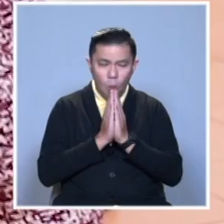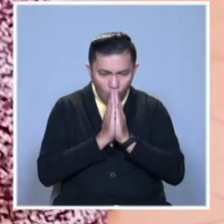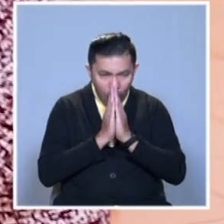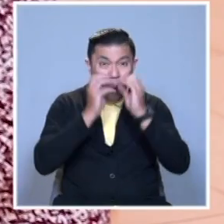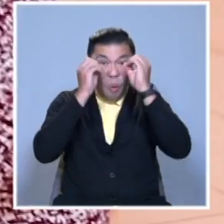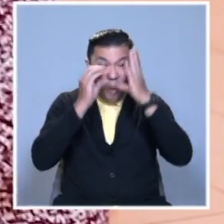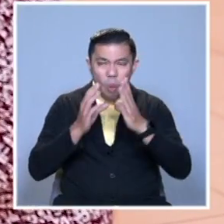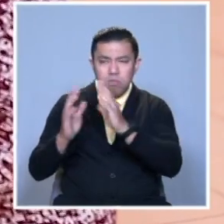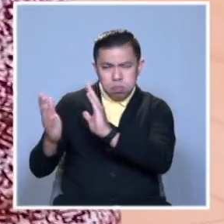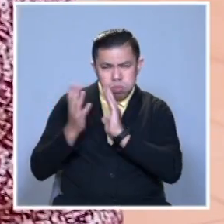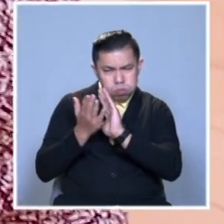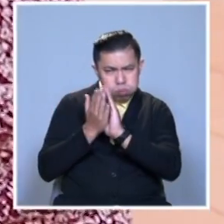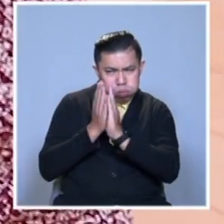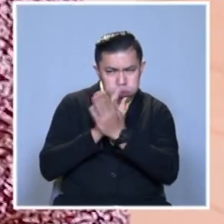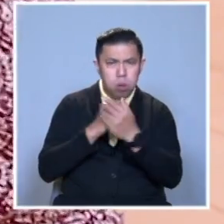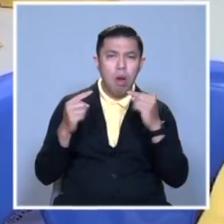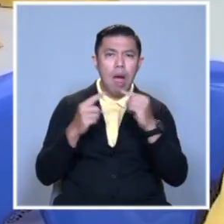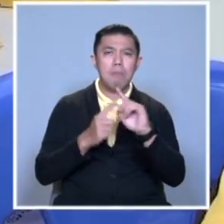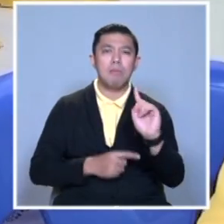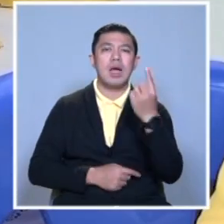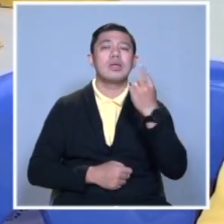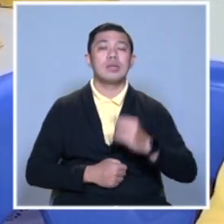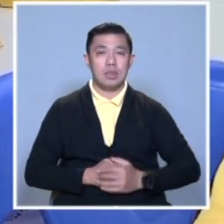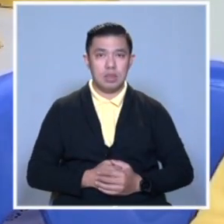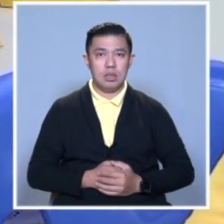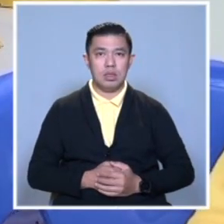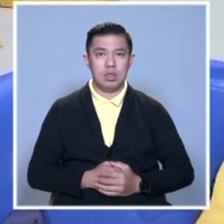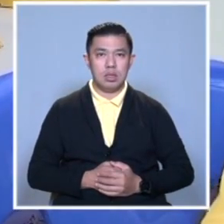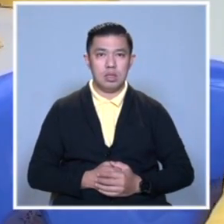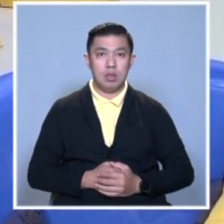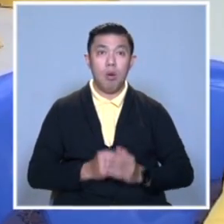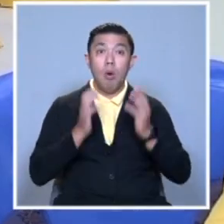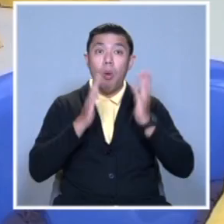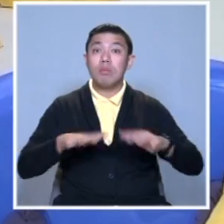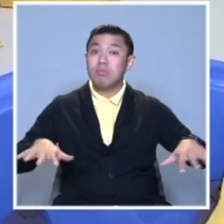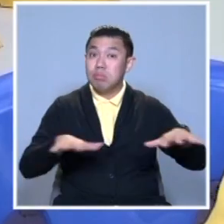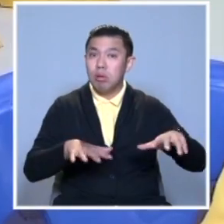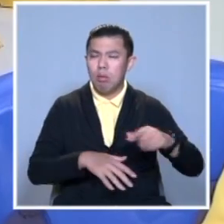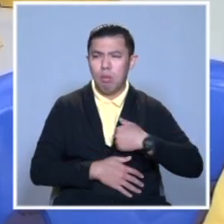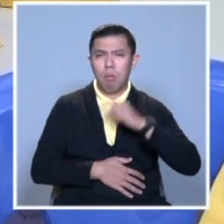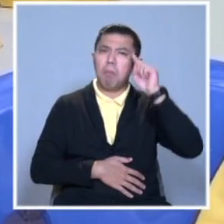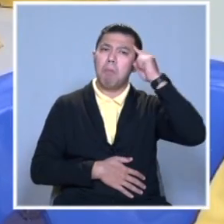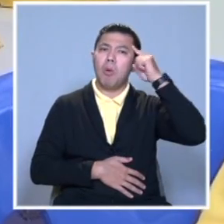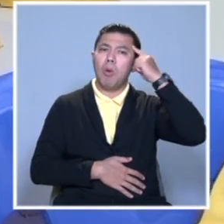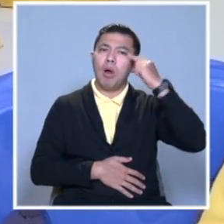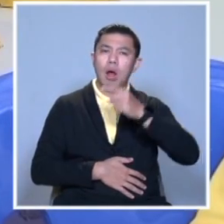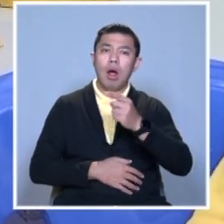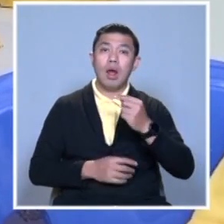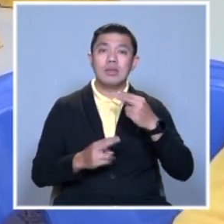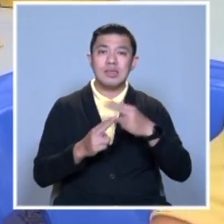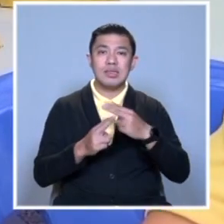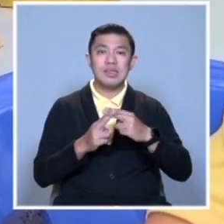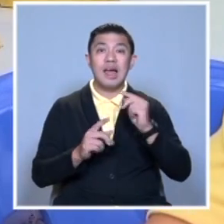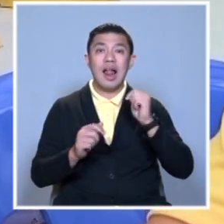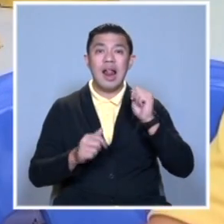าตรีมาประยุกต์ใช้ให้เข้ากับยุคสมัย คือถ้าโดยคนทั่วไปณปัจจุบันเขาจะไม่ทราบเขาก็นึกว่าละครชาตรี